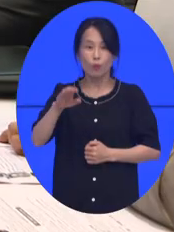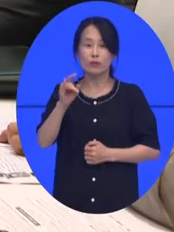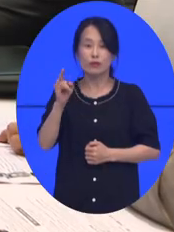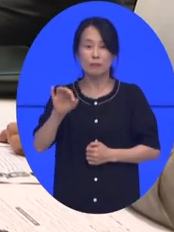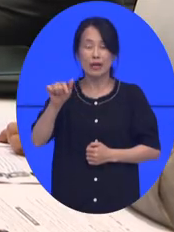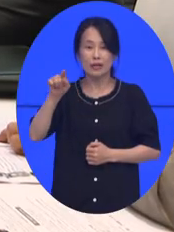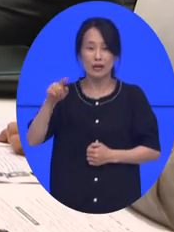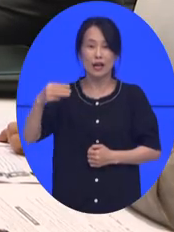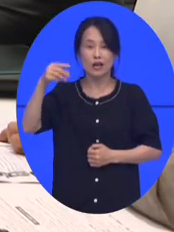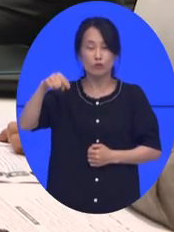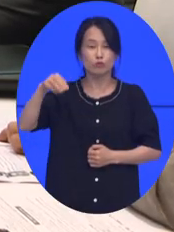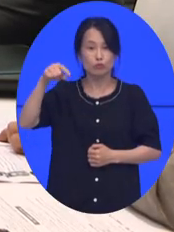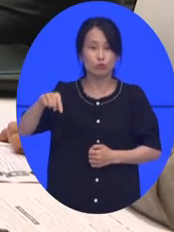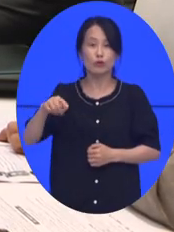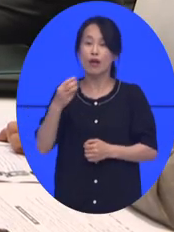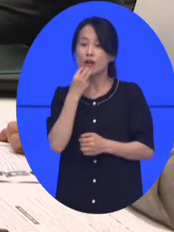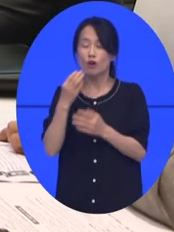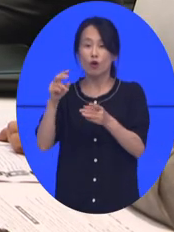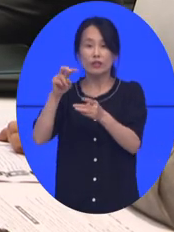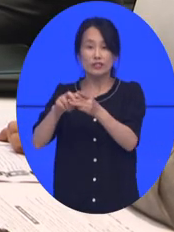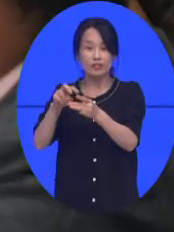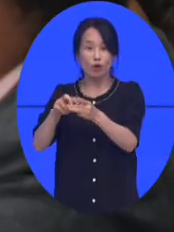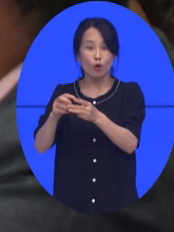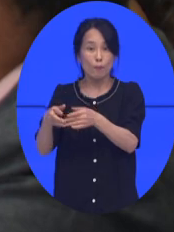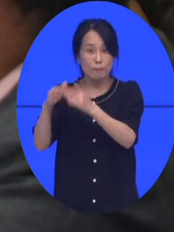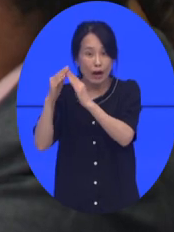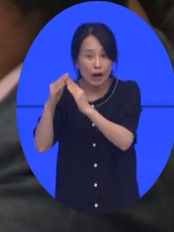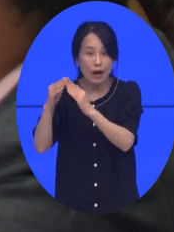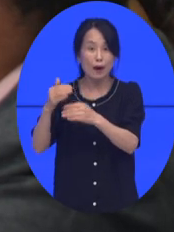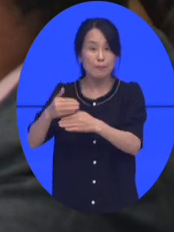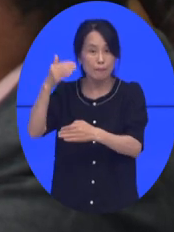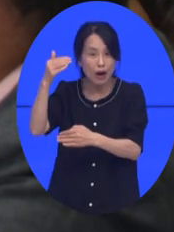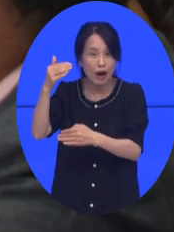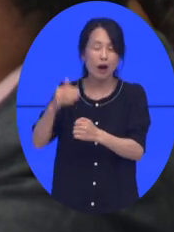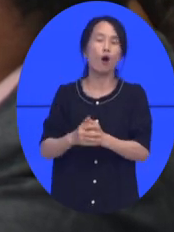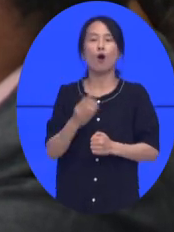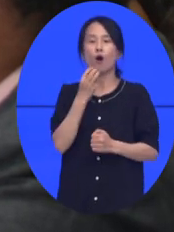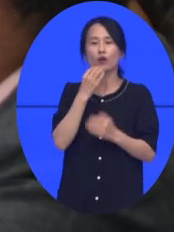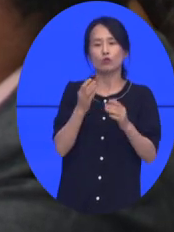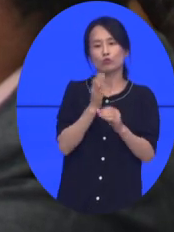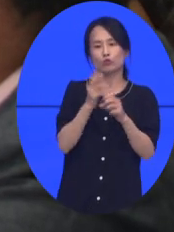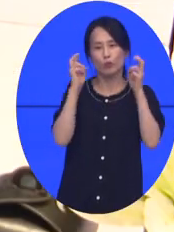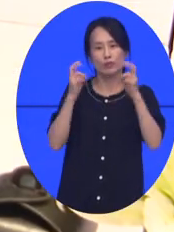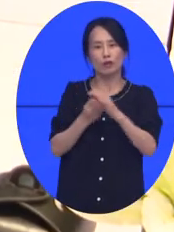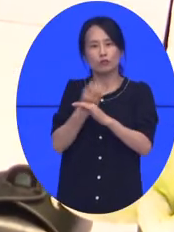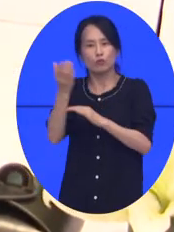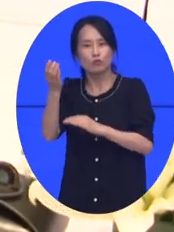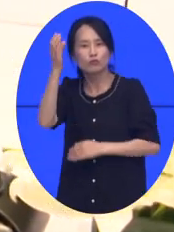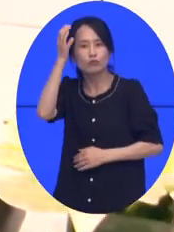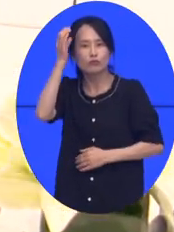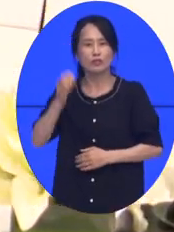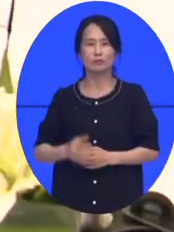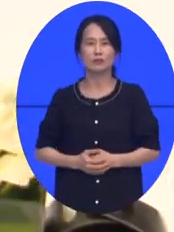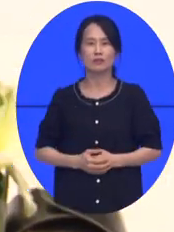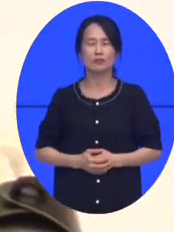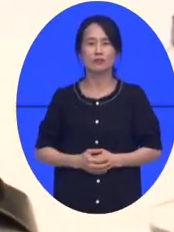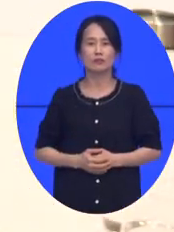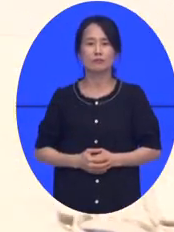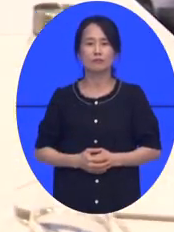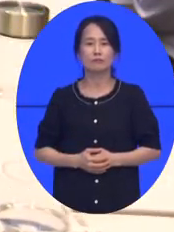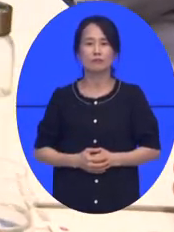뱅갈노루의 경기 비즈니스센터가 문을 열면 경기도와 인도관 수출 발판 역할을 톡톡해낼 것이란 전망이 나옵니다 경기 슈트비